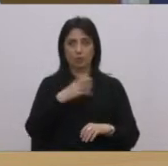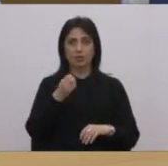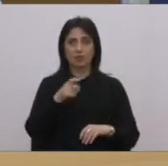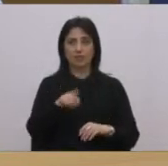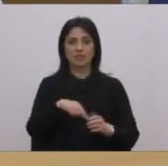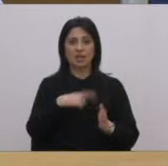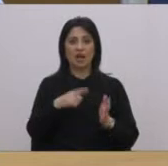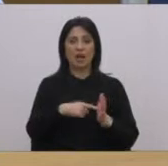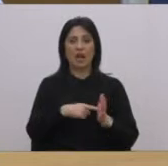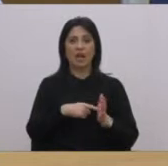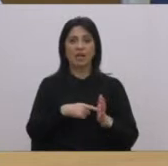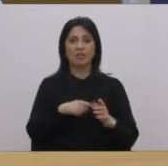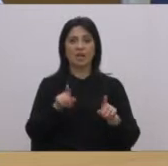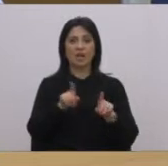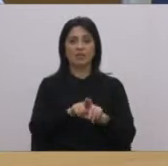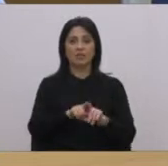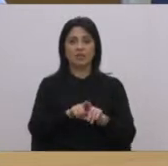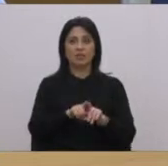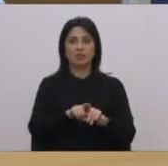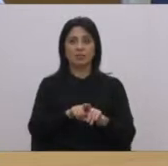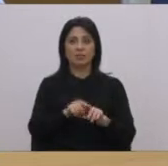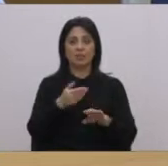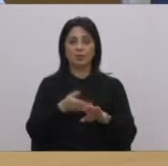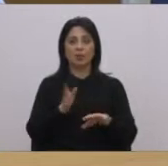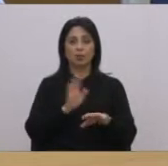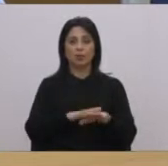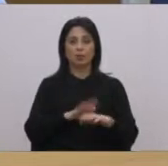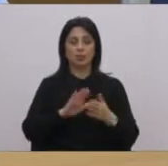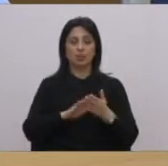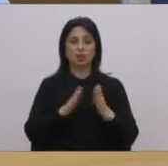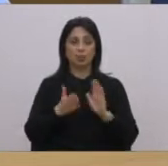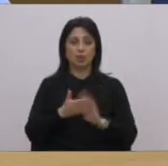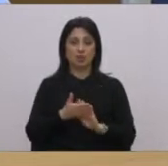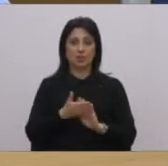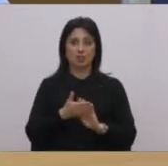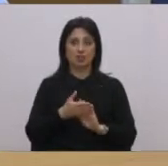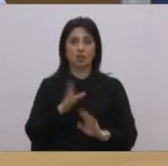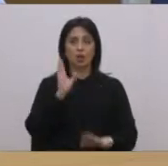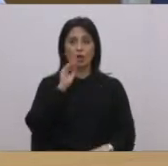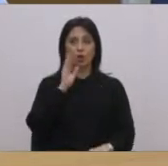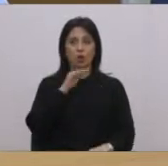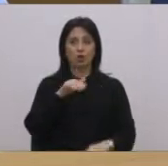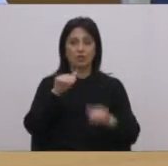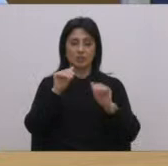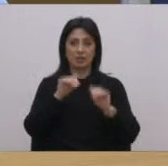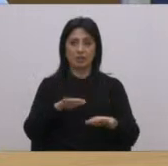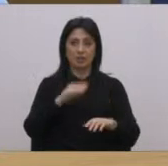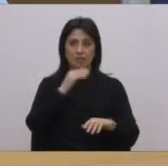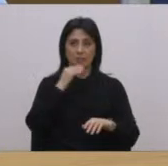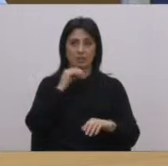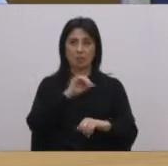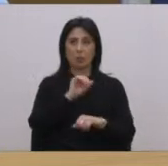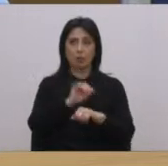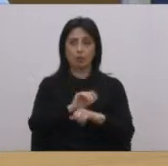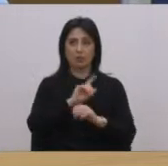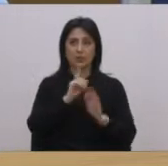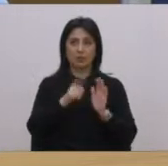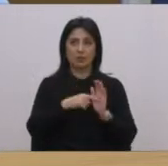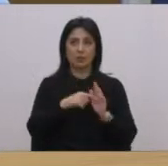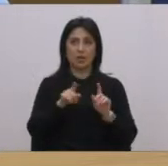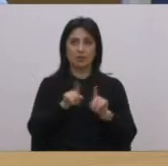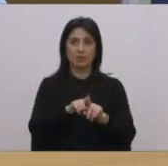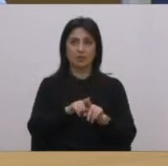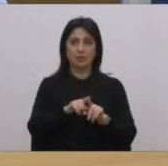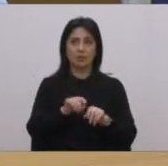ეს ქალაქი ასეთ რთულ სიტუაციაში და როდის გადაწყდება ცხეთის მორატორიუმის საკითხი? და